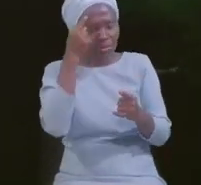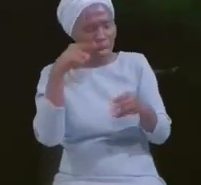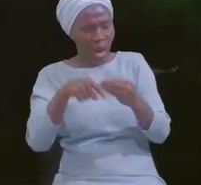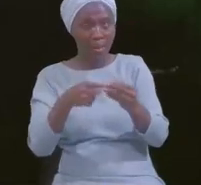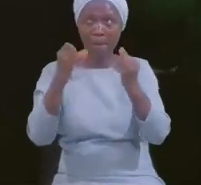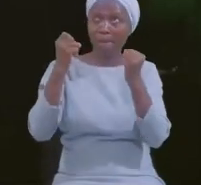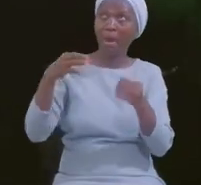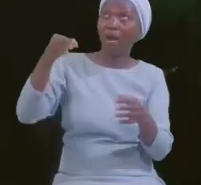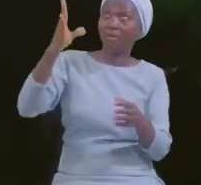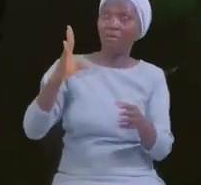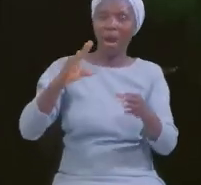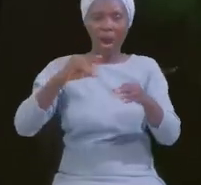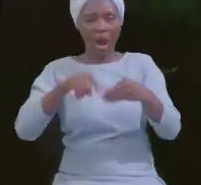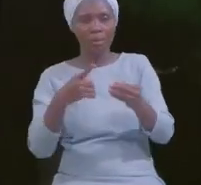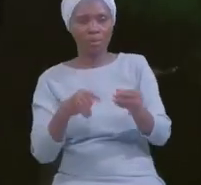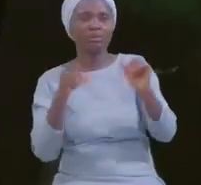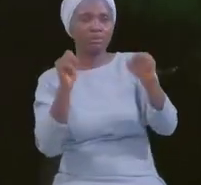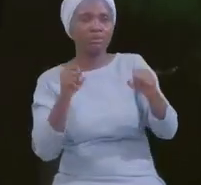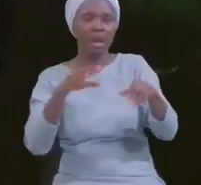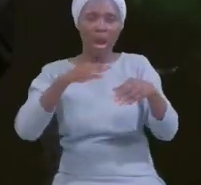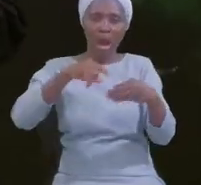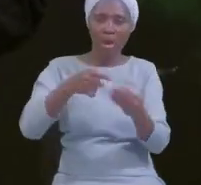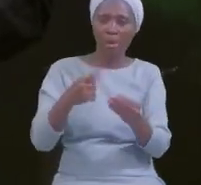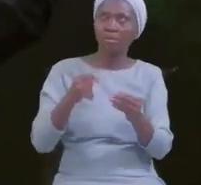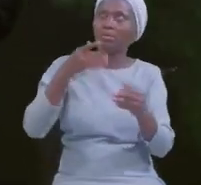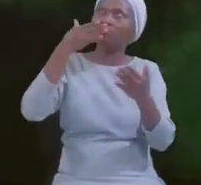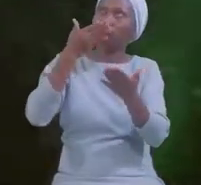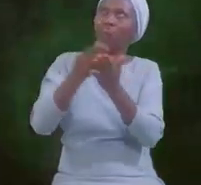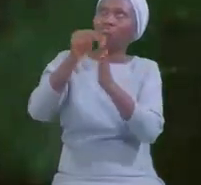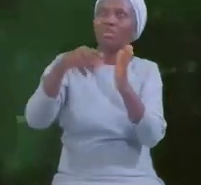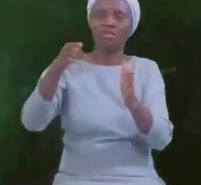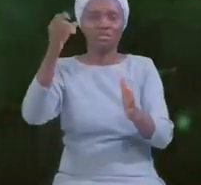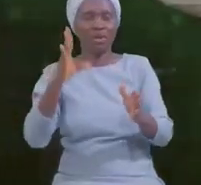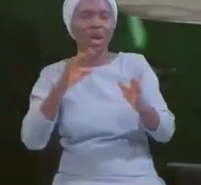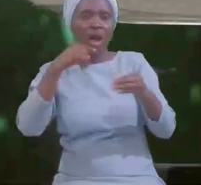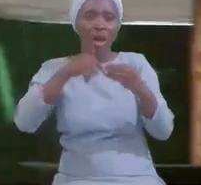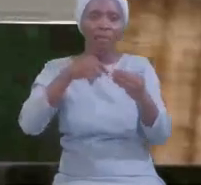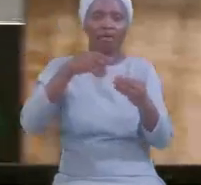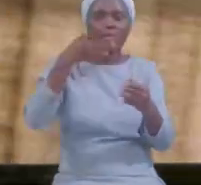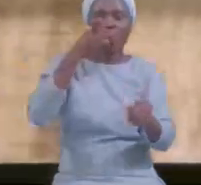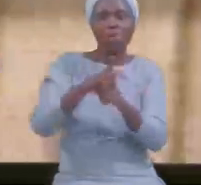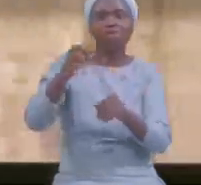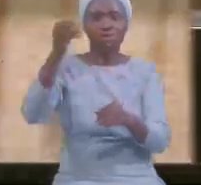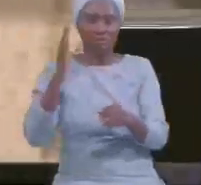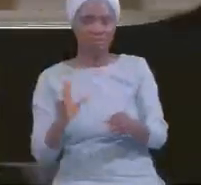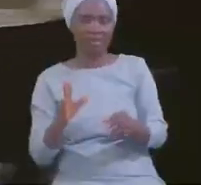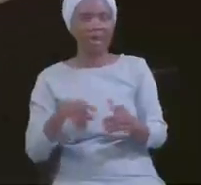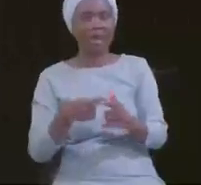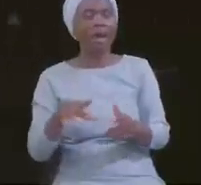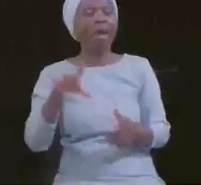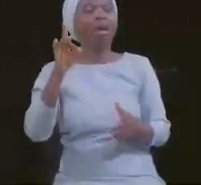la bonté de Dieu, aux promesses de Dieu et au sujet du fait que notre problème,